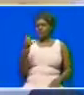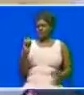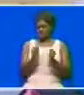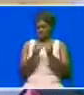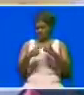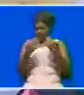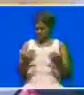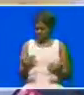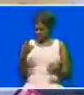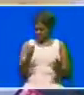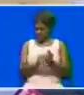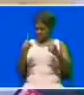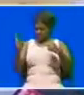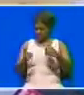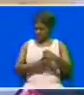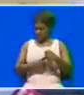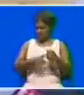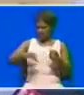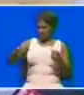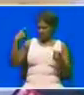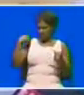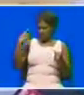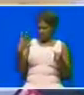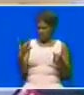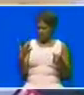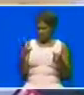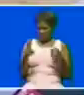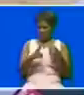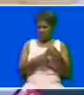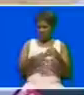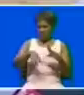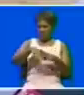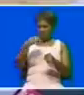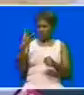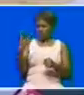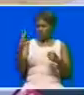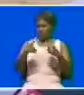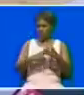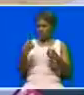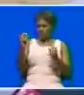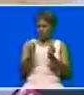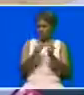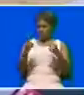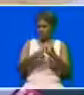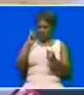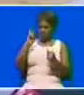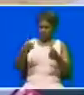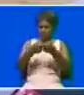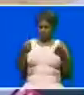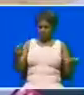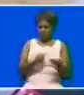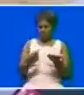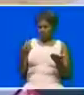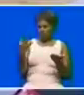2017. 2016 tulikuwa kaunti number 47 kwa 47. 2017 muliona kwa gazeti 3 weeks